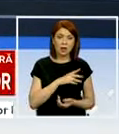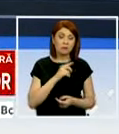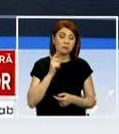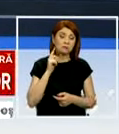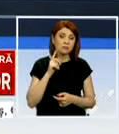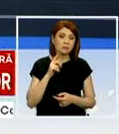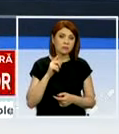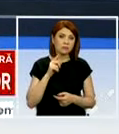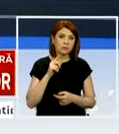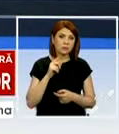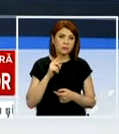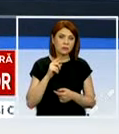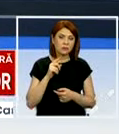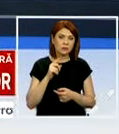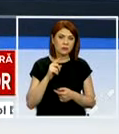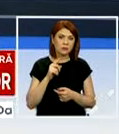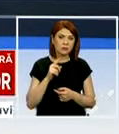vom